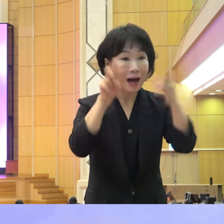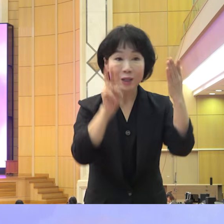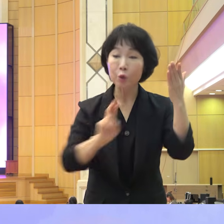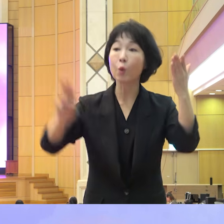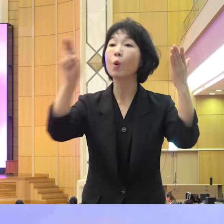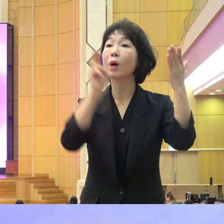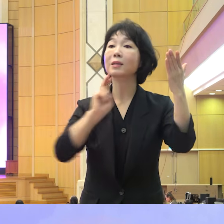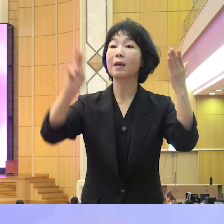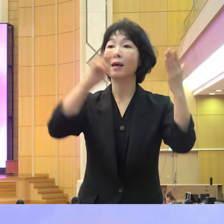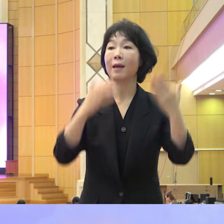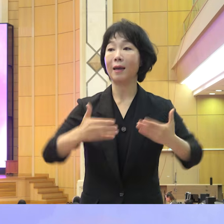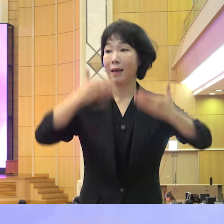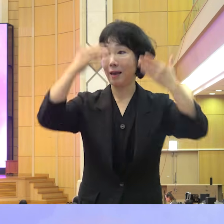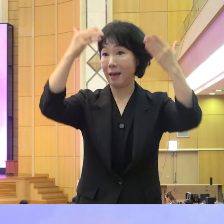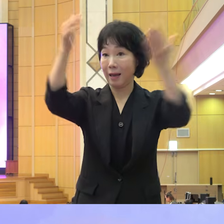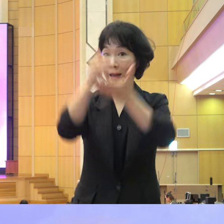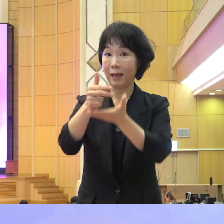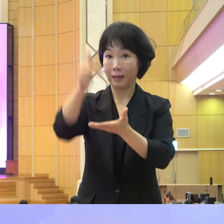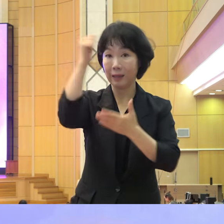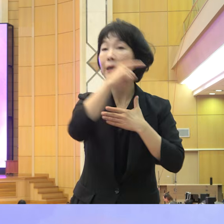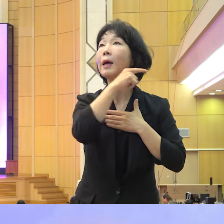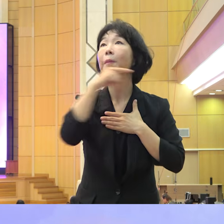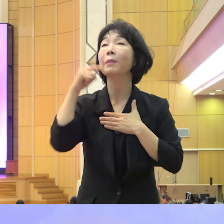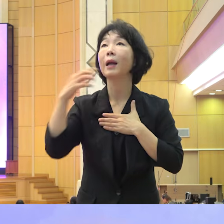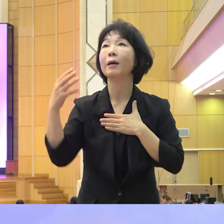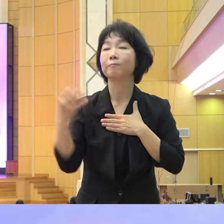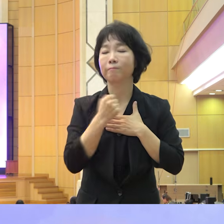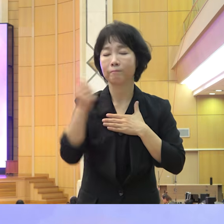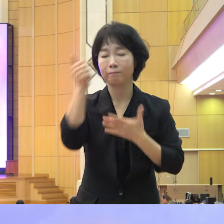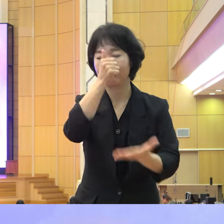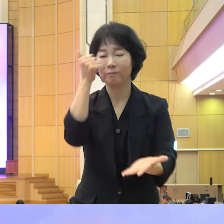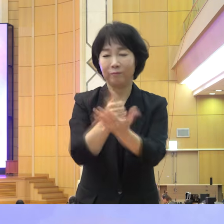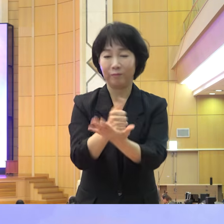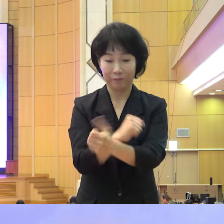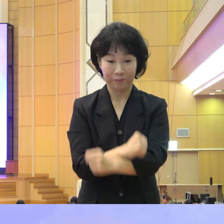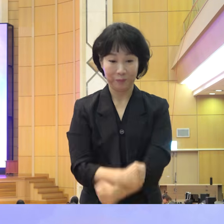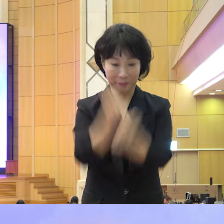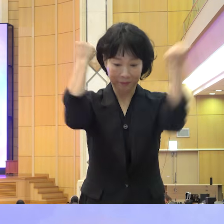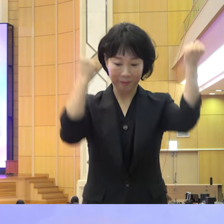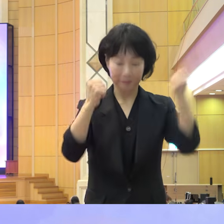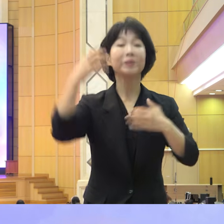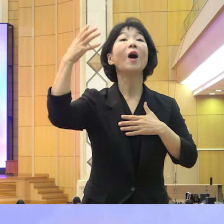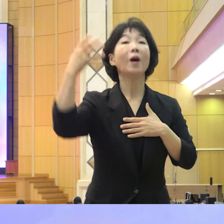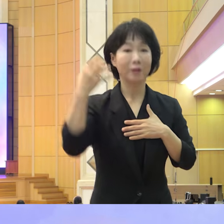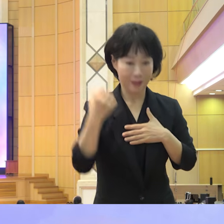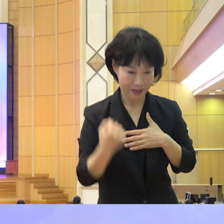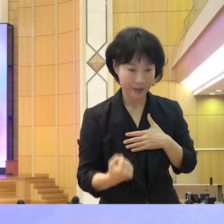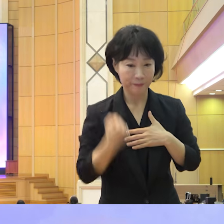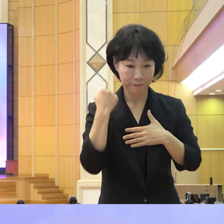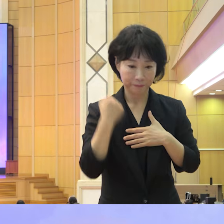함께 찬송하세. 그 피로 속죄함 얻었네.